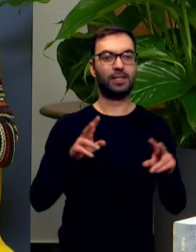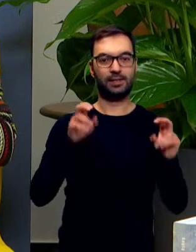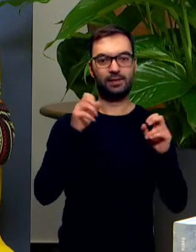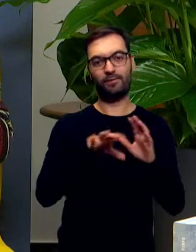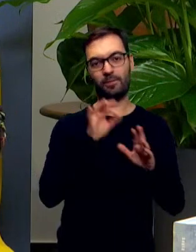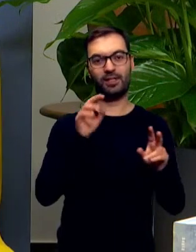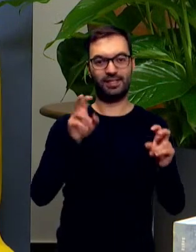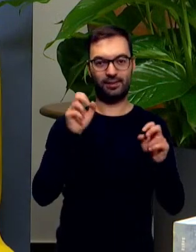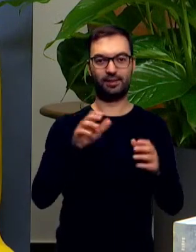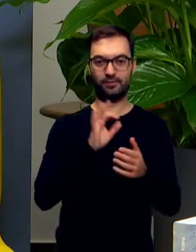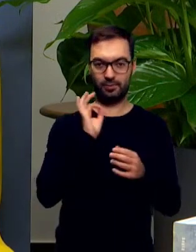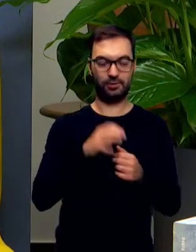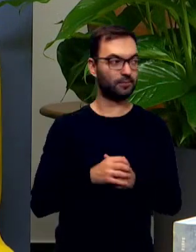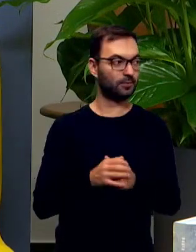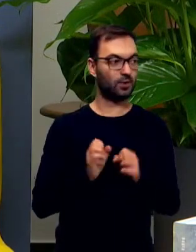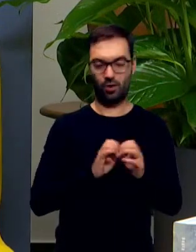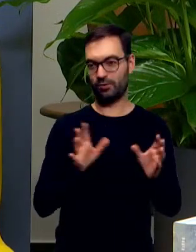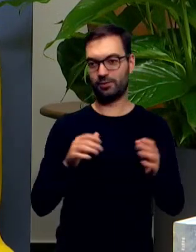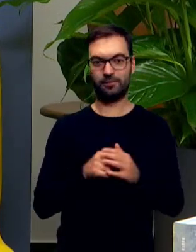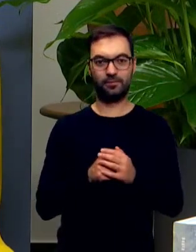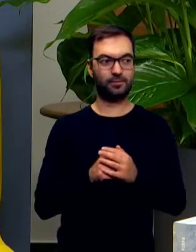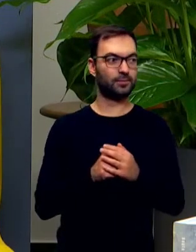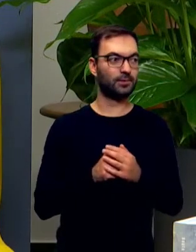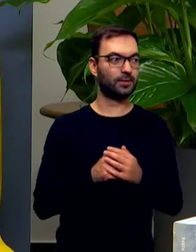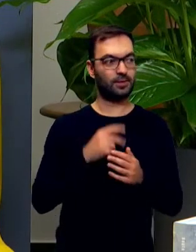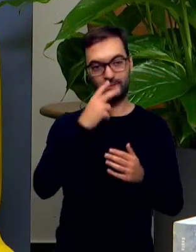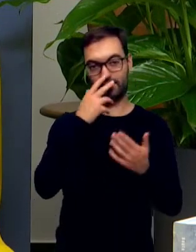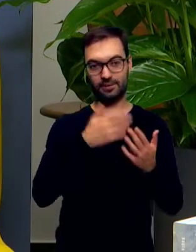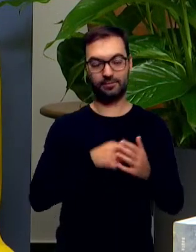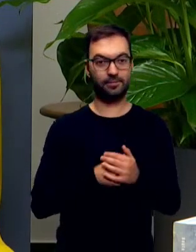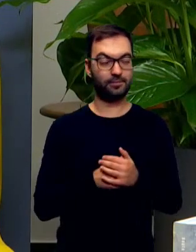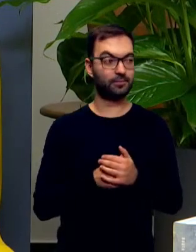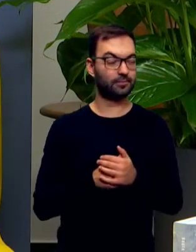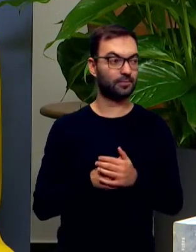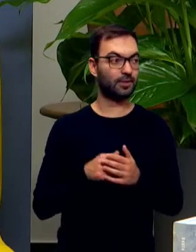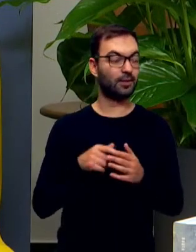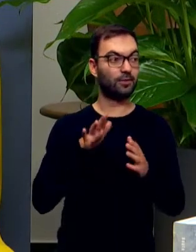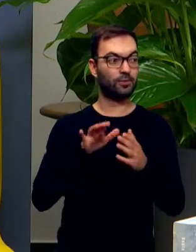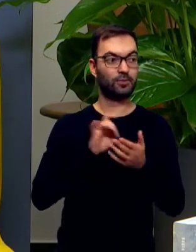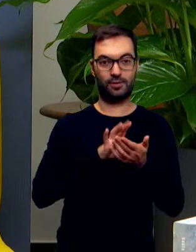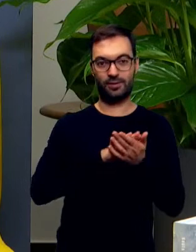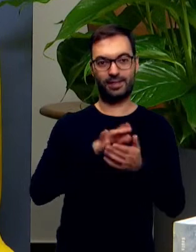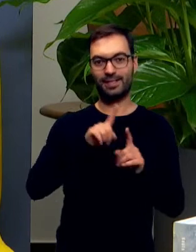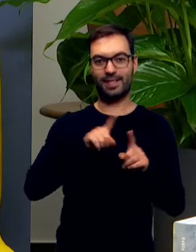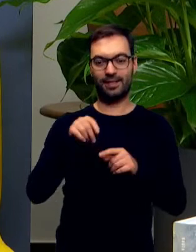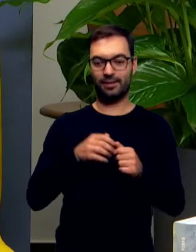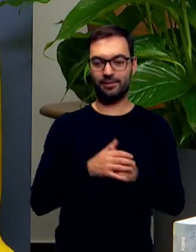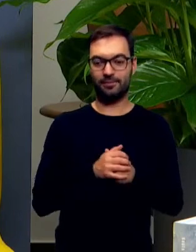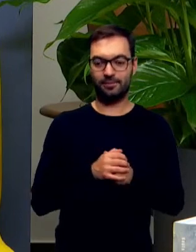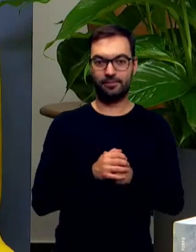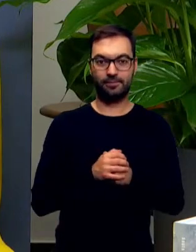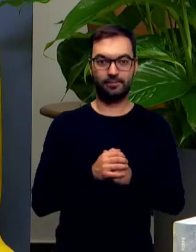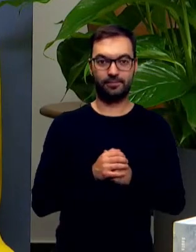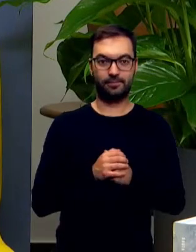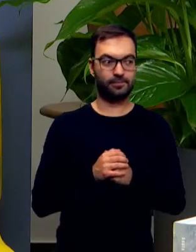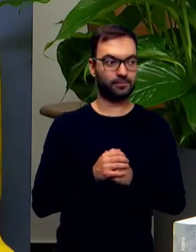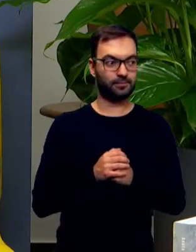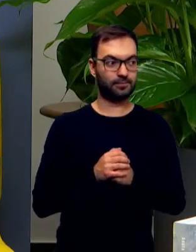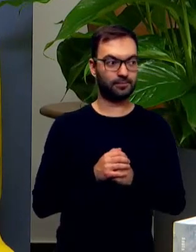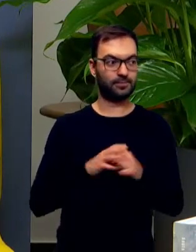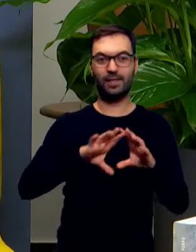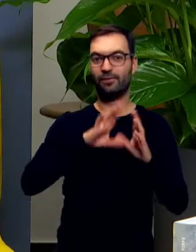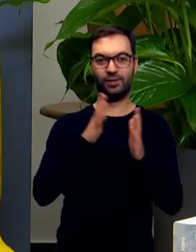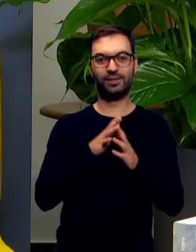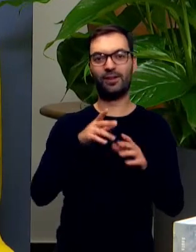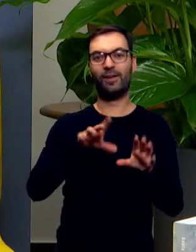Zacytuję teraz fragment, dobrze? Oczywiście. Bo to właśnie, jak Państwo widzą, zaznaczałam sobie sporo miejsc, ale nie